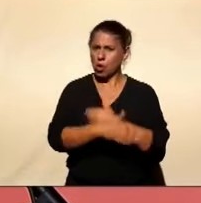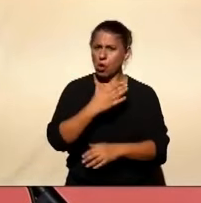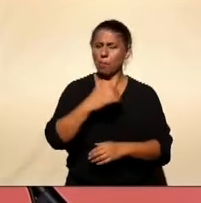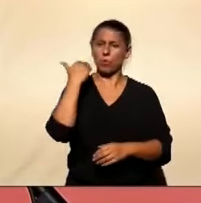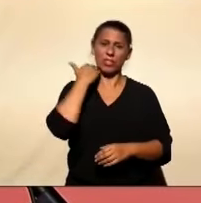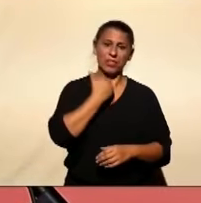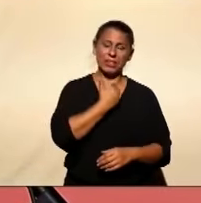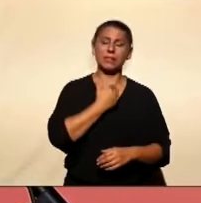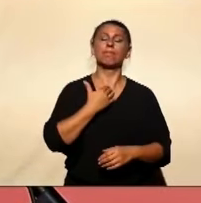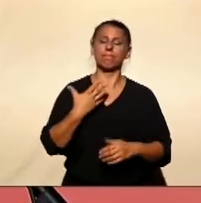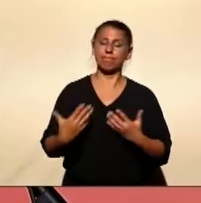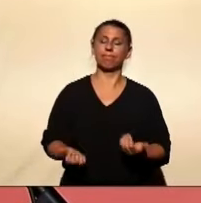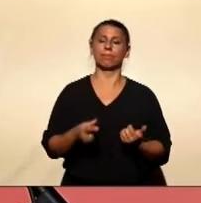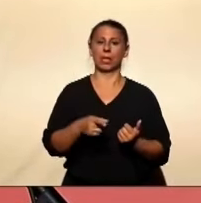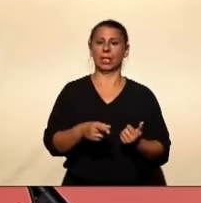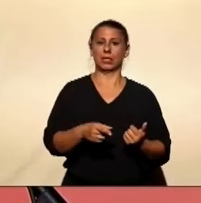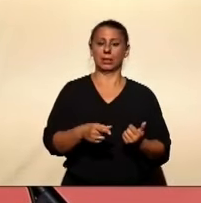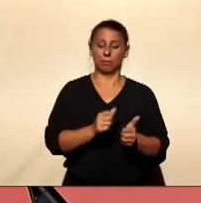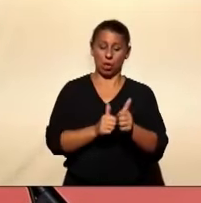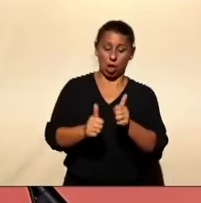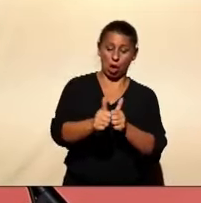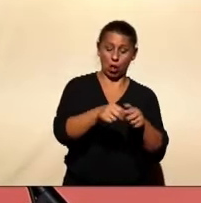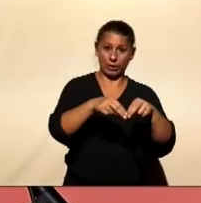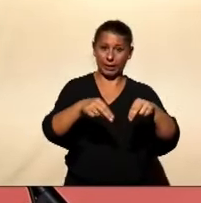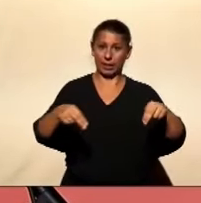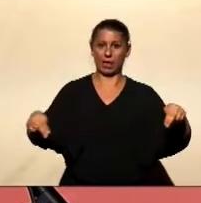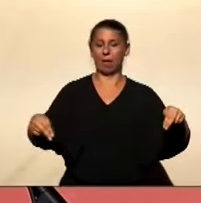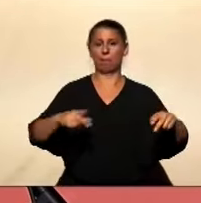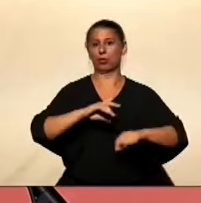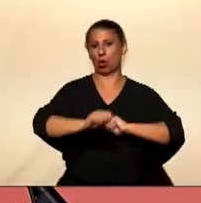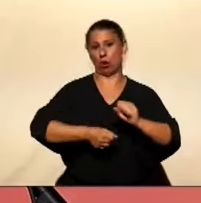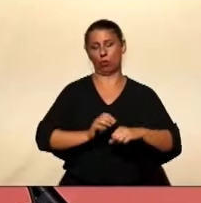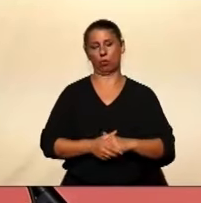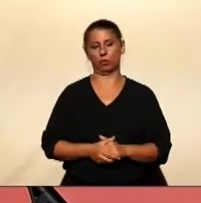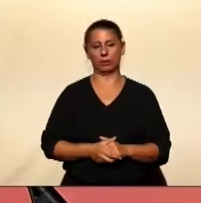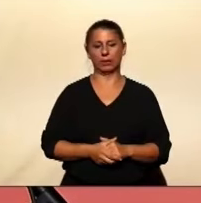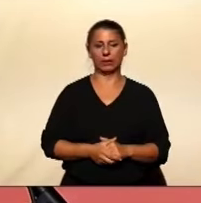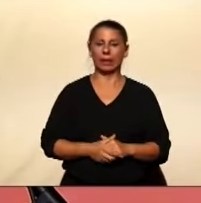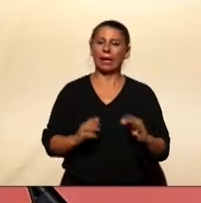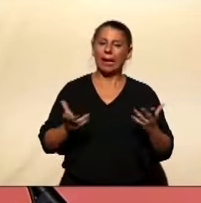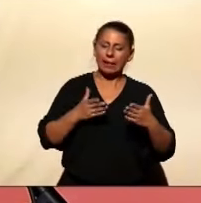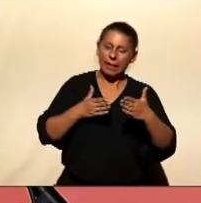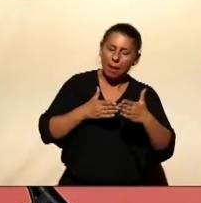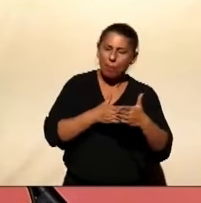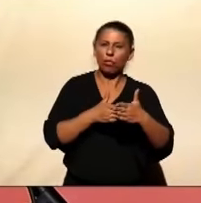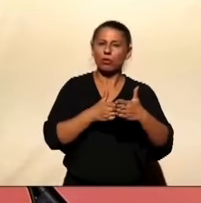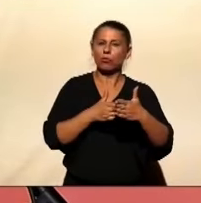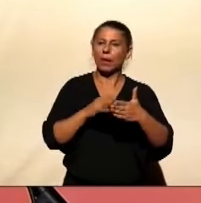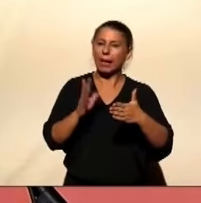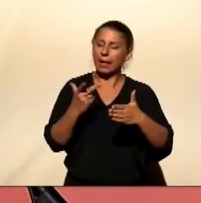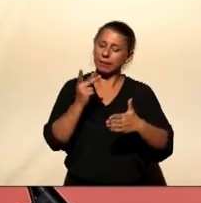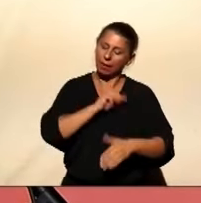θυσίες, βρεθήκαμε στην πρώτη γραμμή των αγώνων. Κάτι να εμποδίσουμε, κάτι